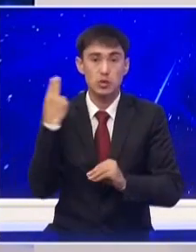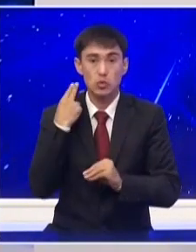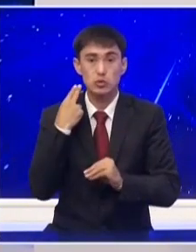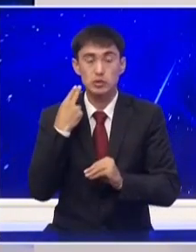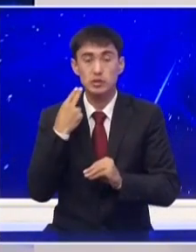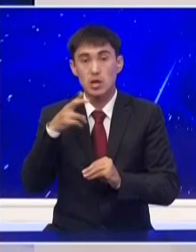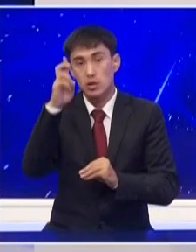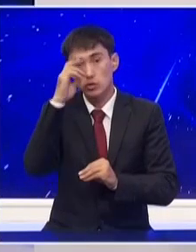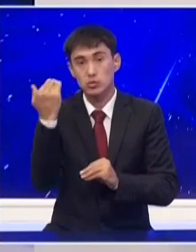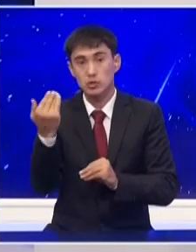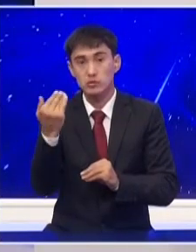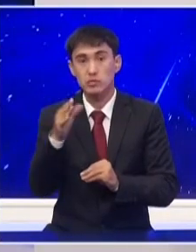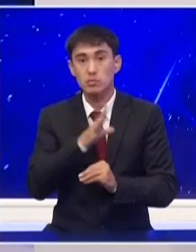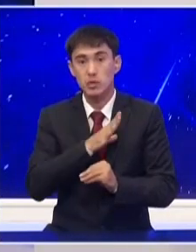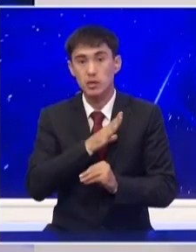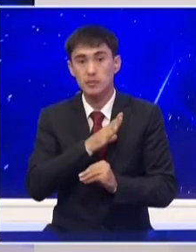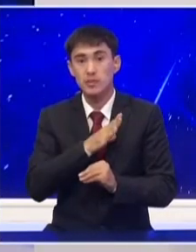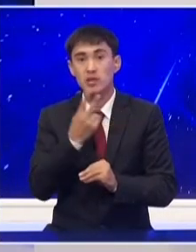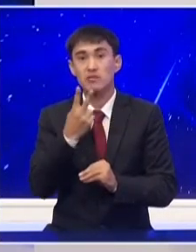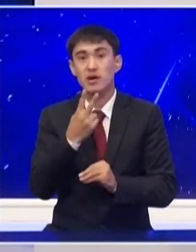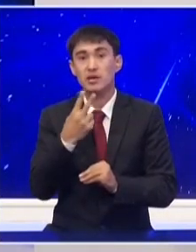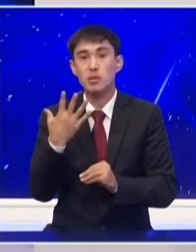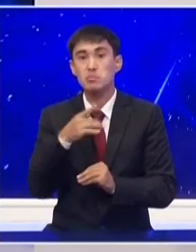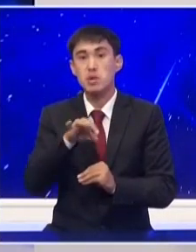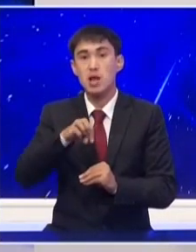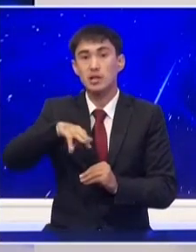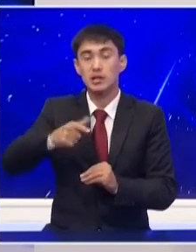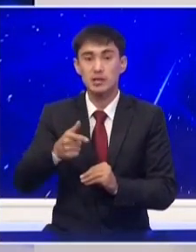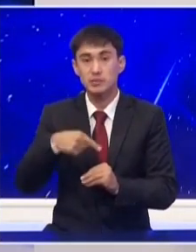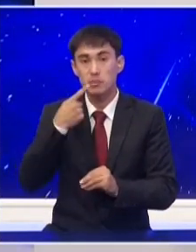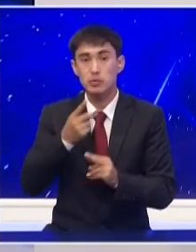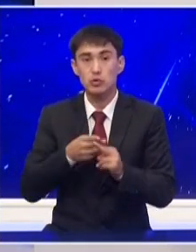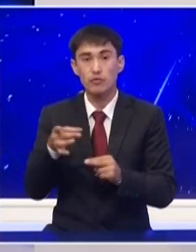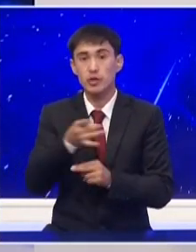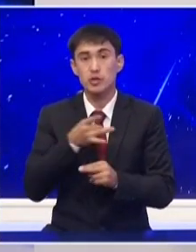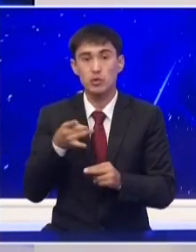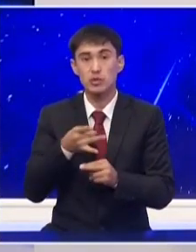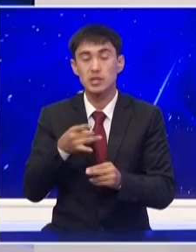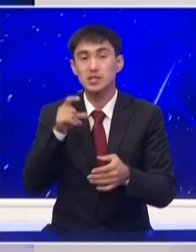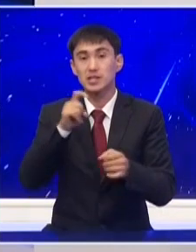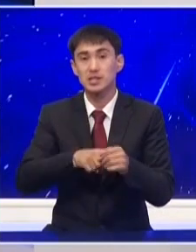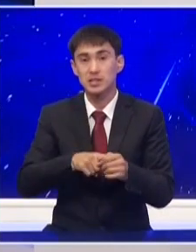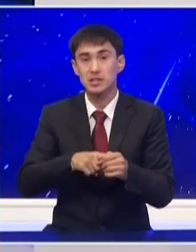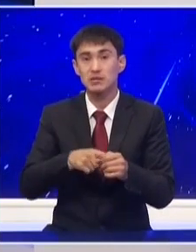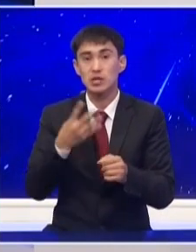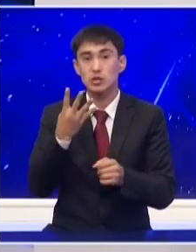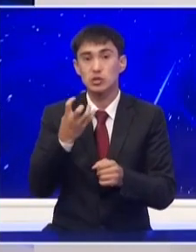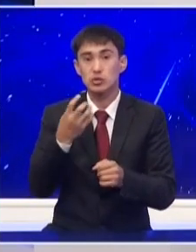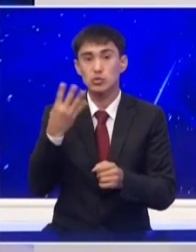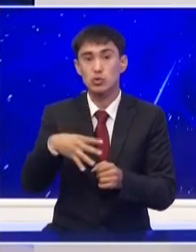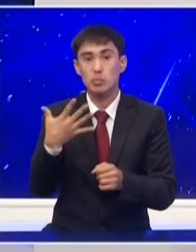сумма задолженности перед государством составляет 2,5 миллиарда тенге. Отметим, что в регионе зарегистрировано около